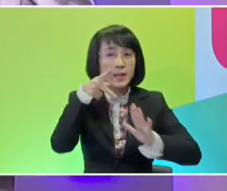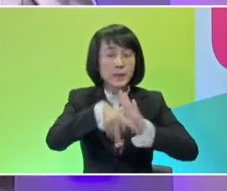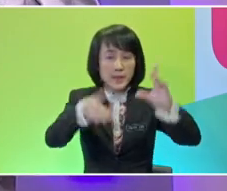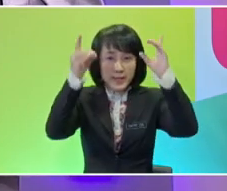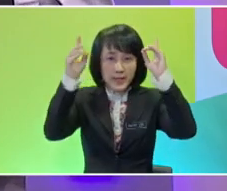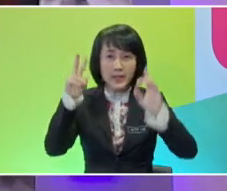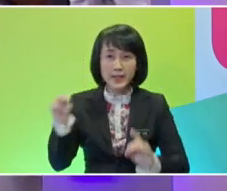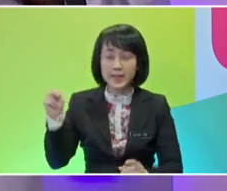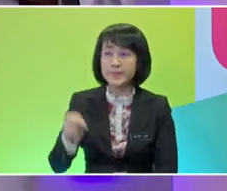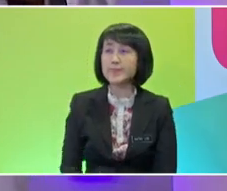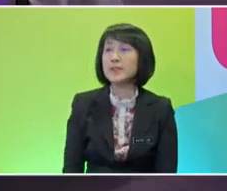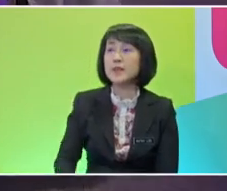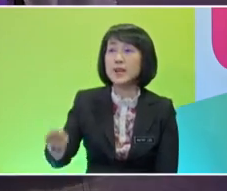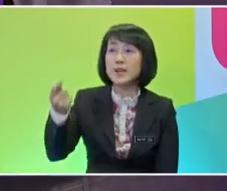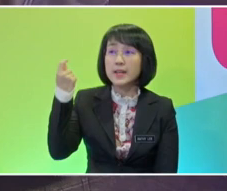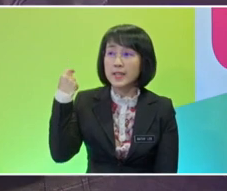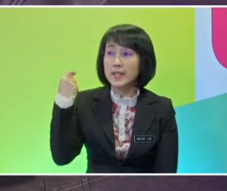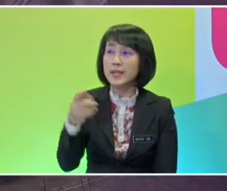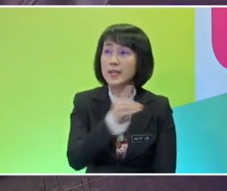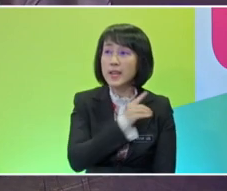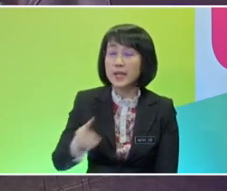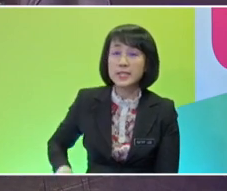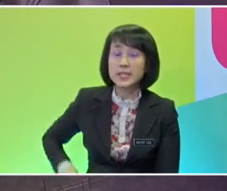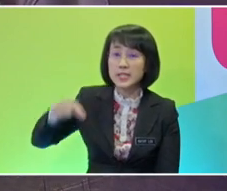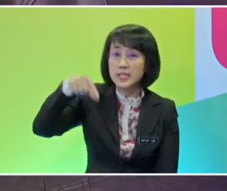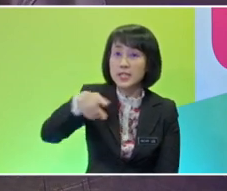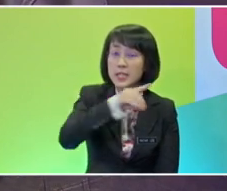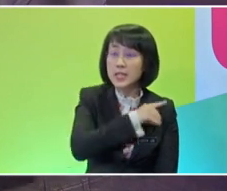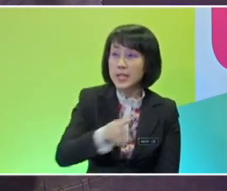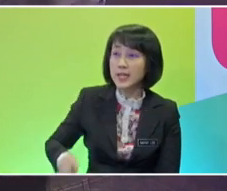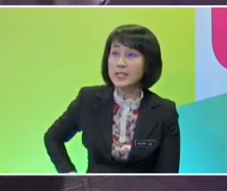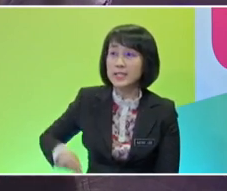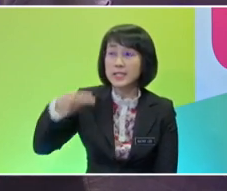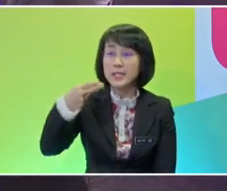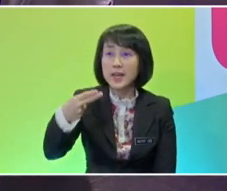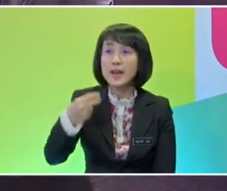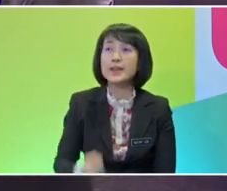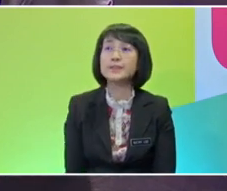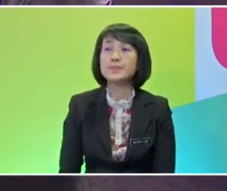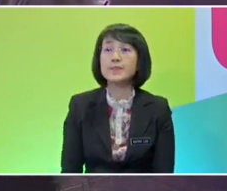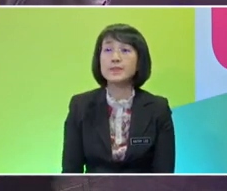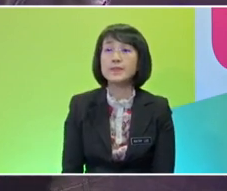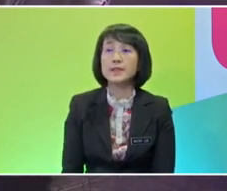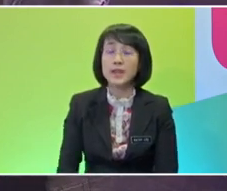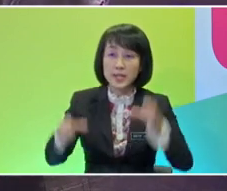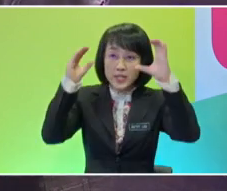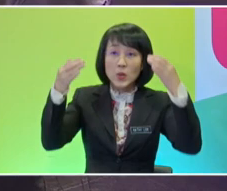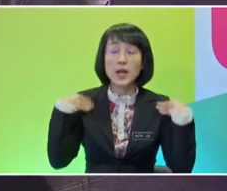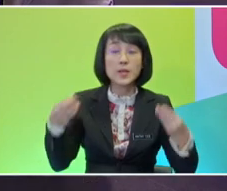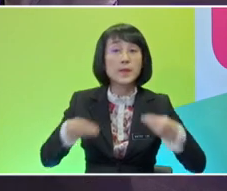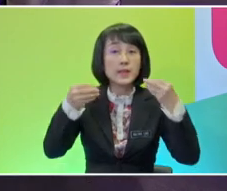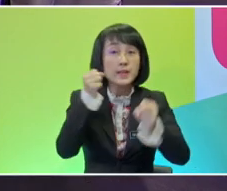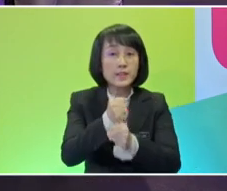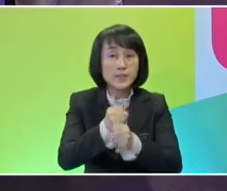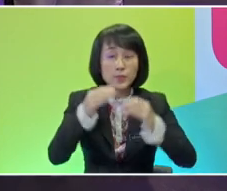dinastian saya ada tinggalkan ke rumah untuk murid kita pada minggu lepas mencari